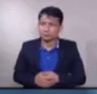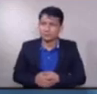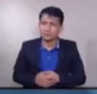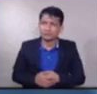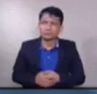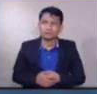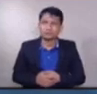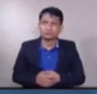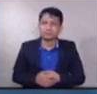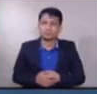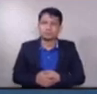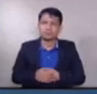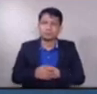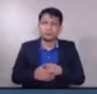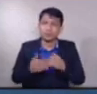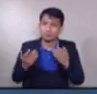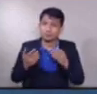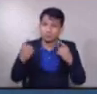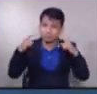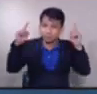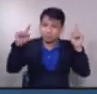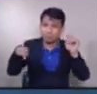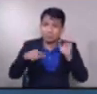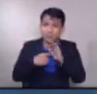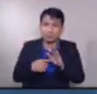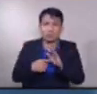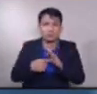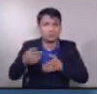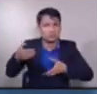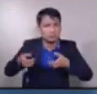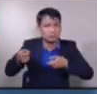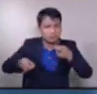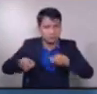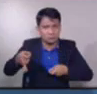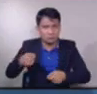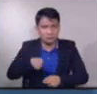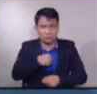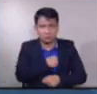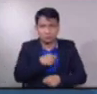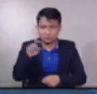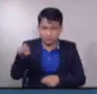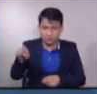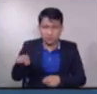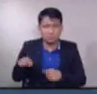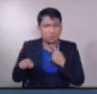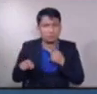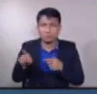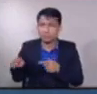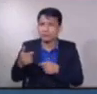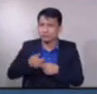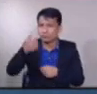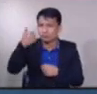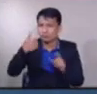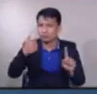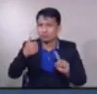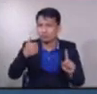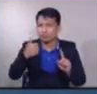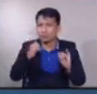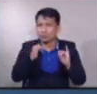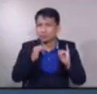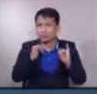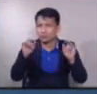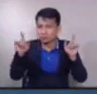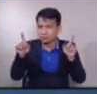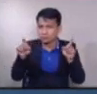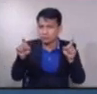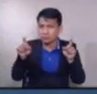Gigayuma. Nagdaraos din ng mga pagdinig o hearing ang mga senador, hindi ba? Opo. Kung mananalo ka, anong issue ang gusto